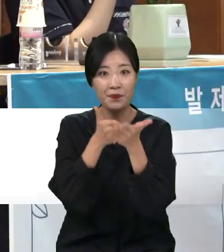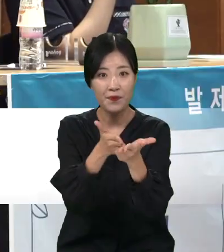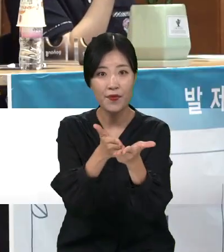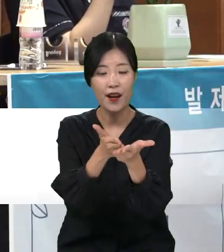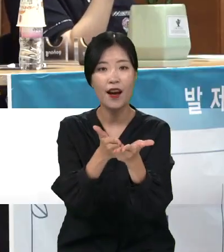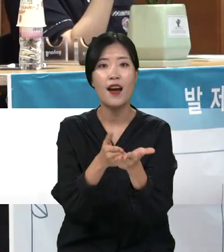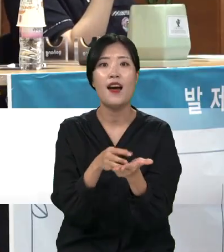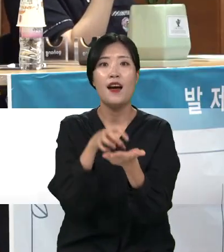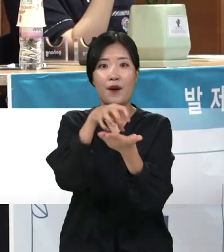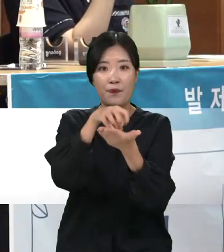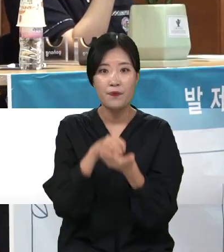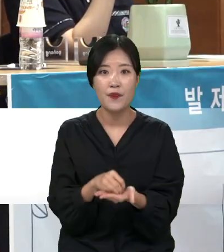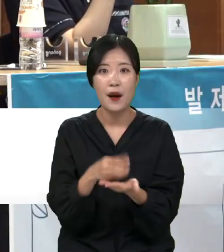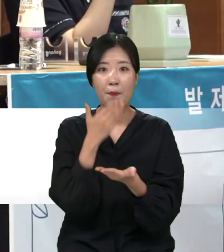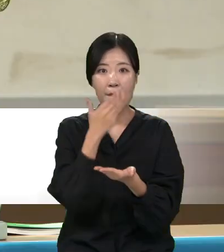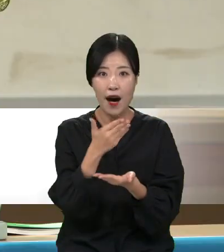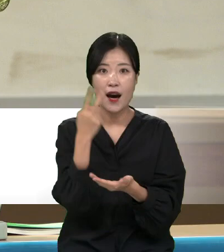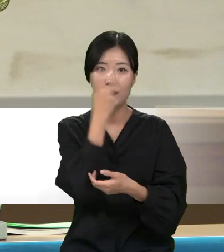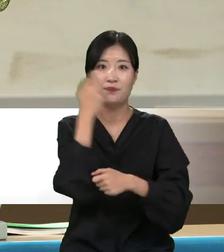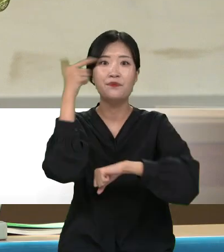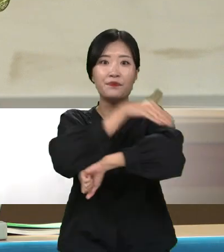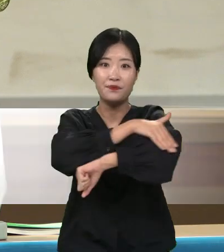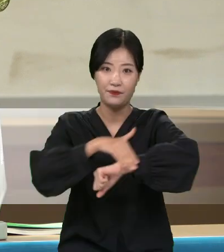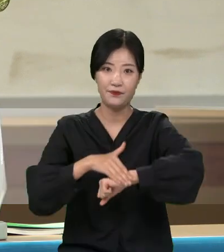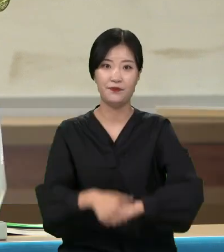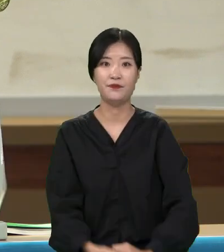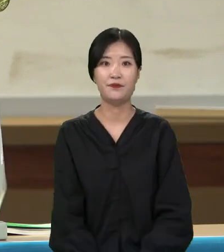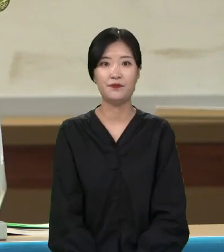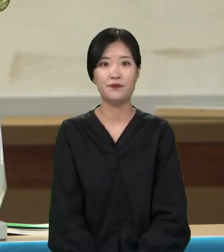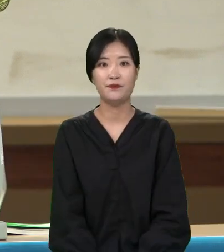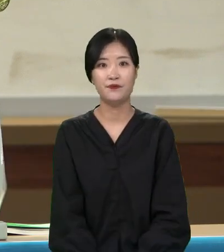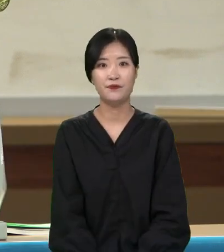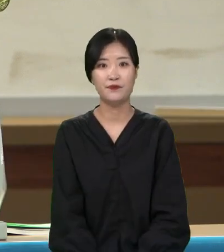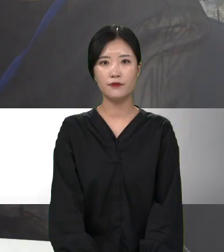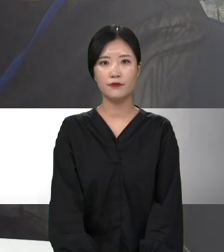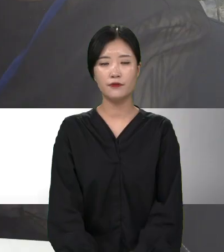정책에 반영할 수 있도록 적극 검토할 방침입니다